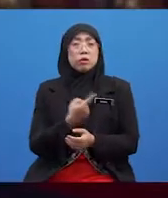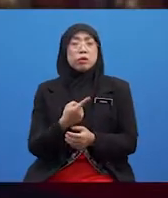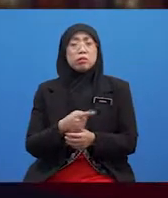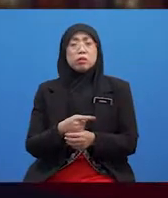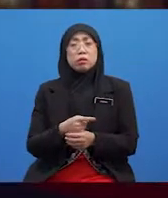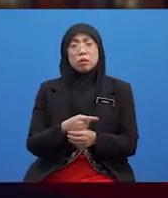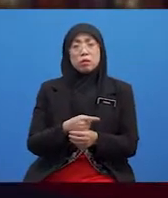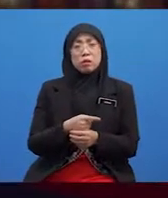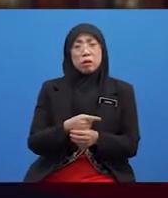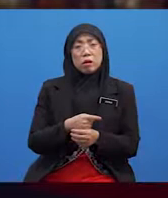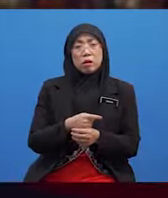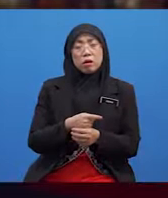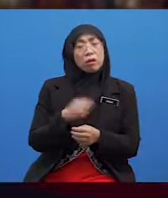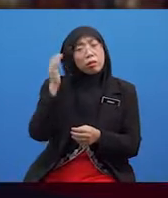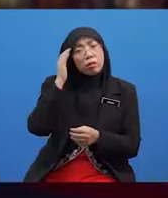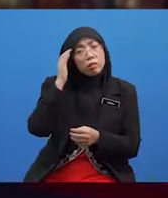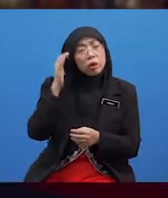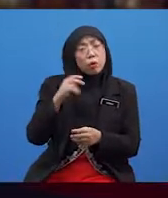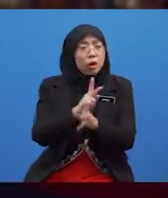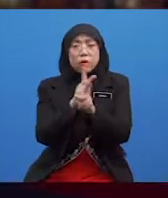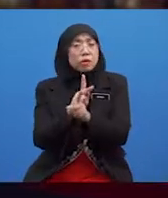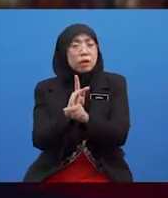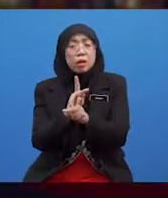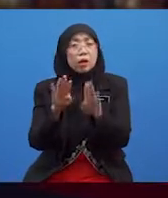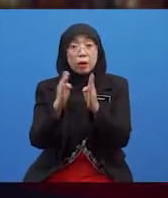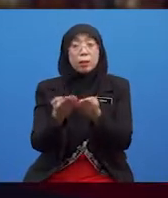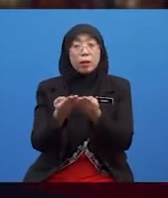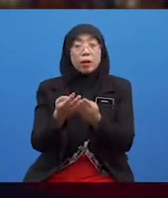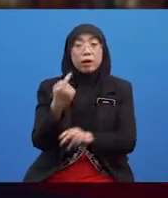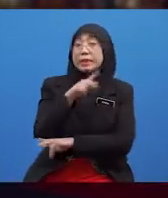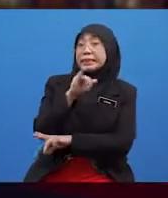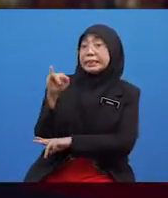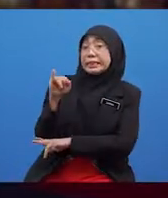Kedua-dua visual tadi adalah berkaitan dengan